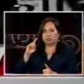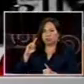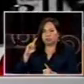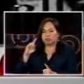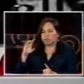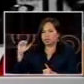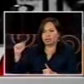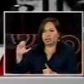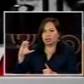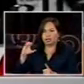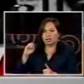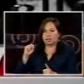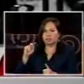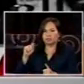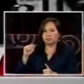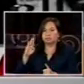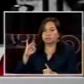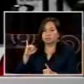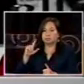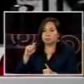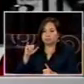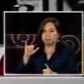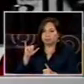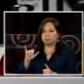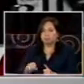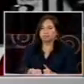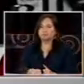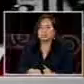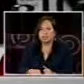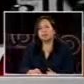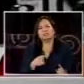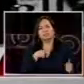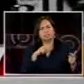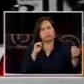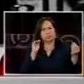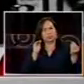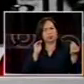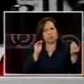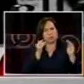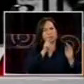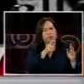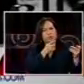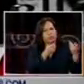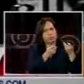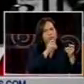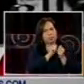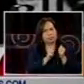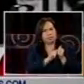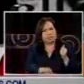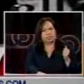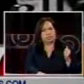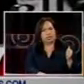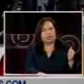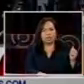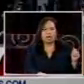Ano ho ang pinagkaiba sa inyong pananaw ng paghihiganti at hustisya? Hindi ho yung technical